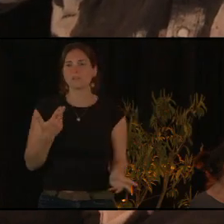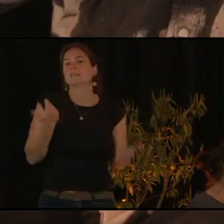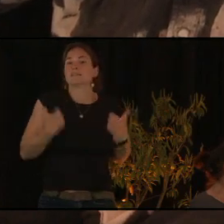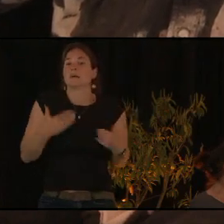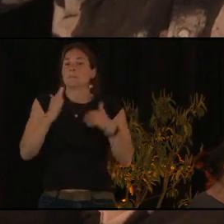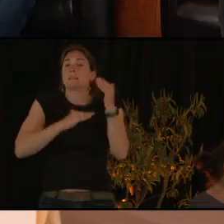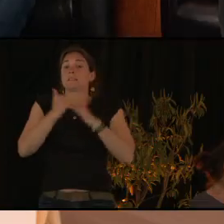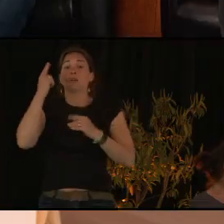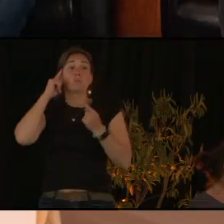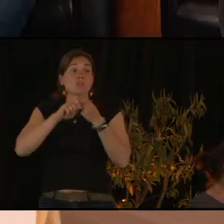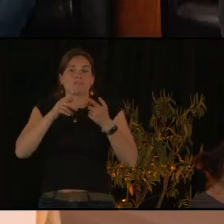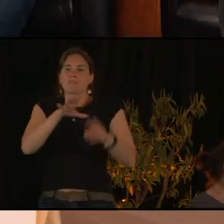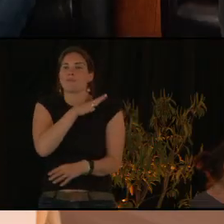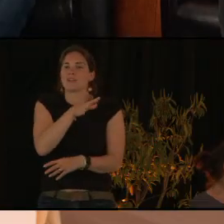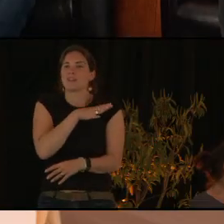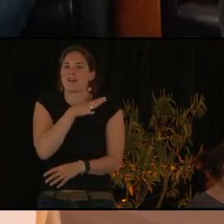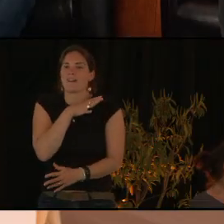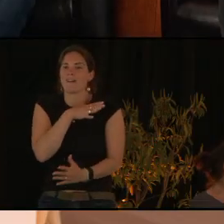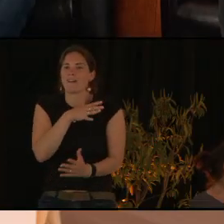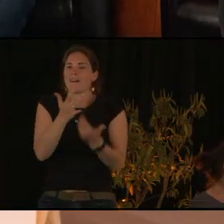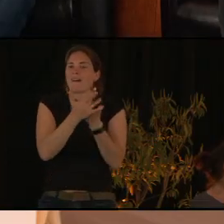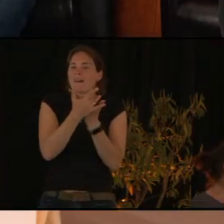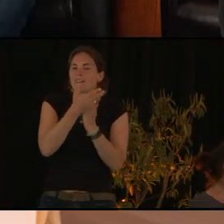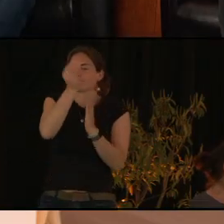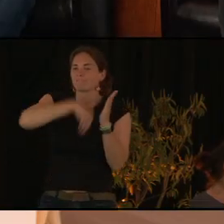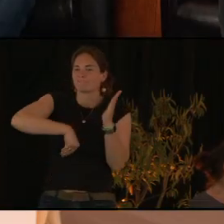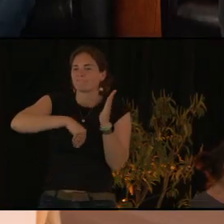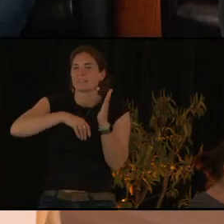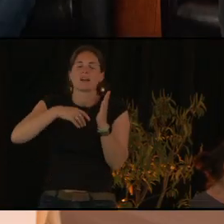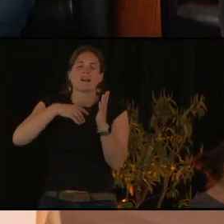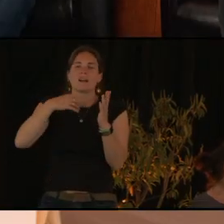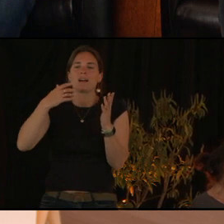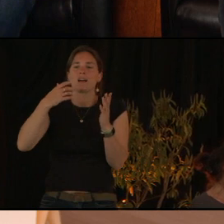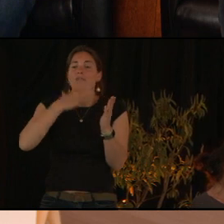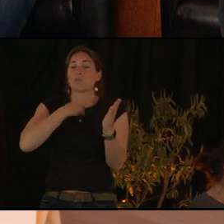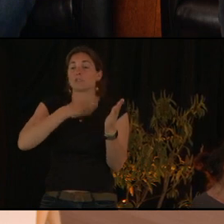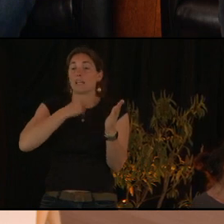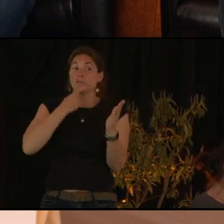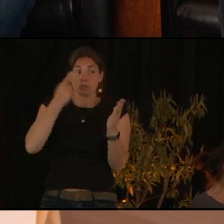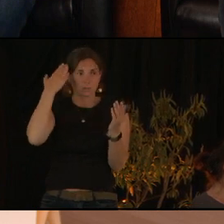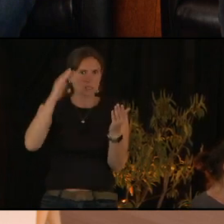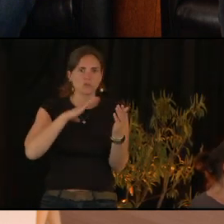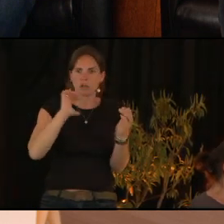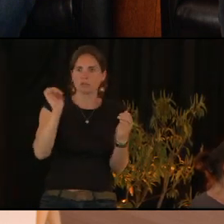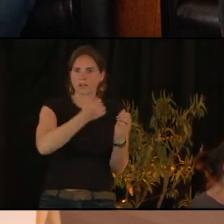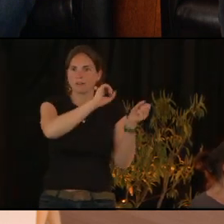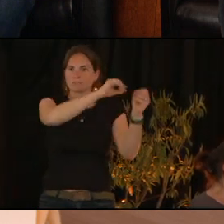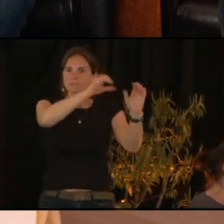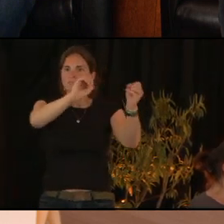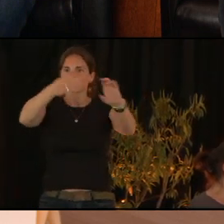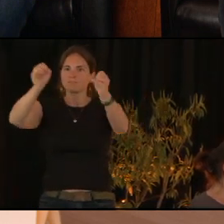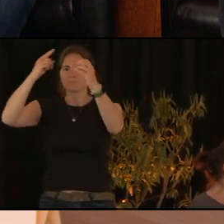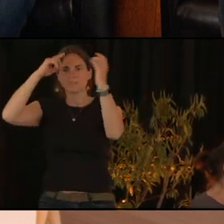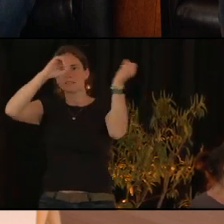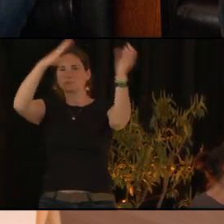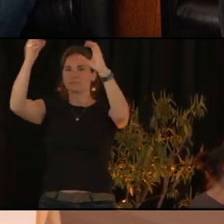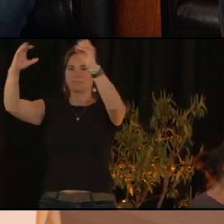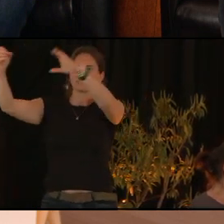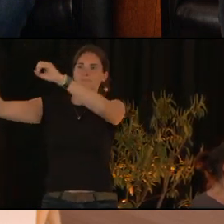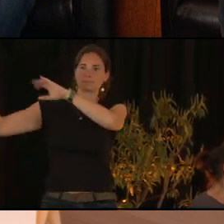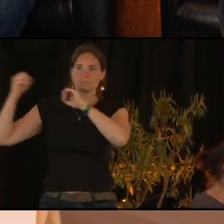Alors, c'est un festival de premier roman, je crois. Donc, la trace, il est un petit peu tôt, quand même. Après... Non, mais la trace qu'un texte peut laisser